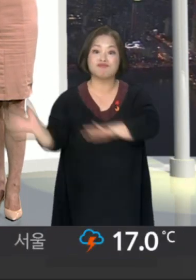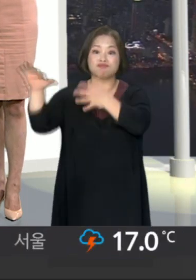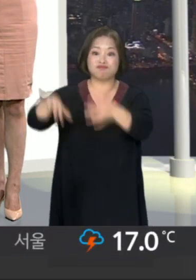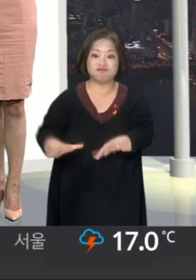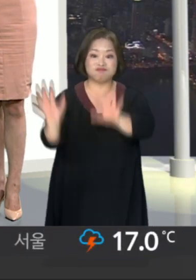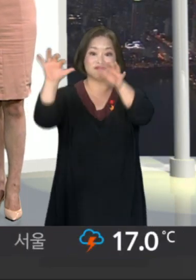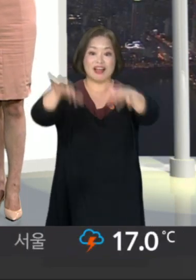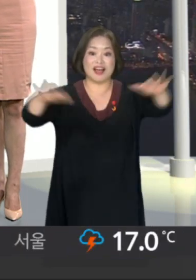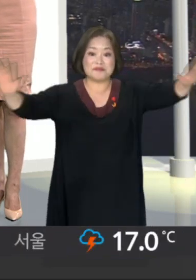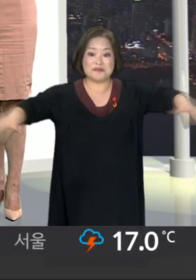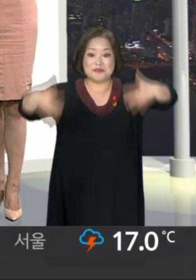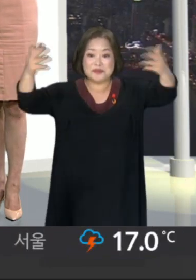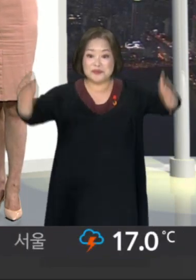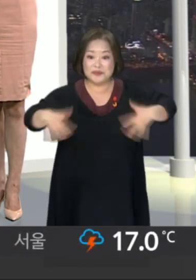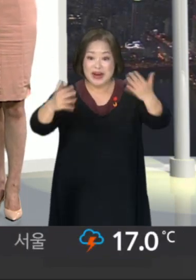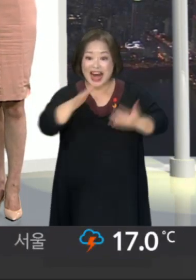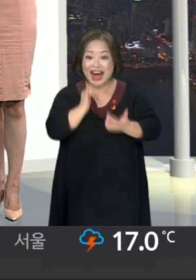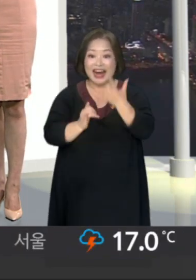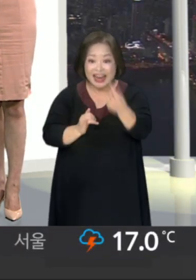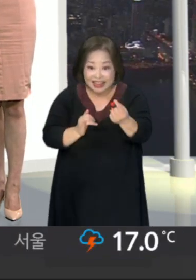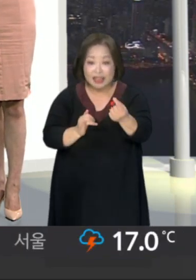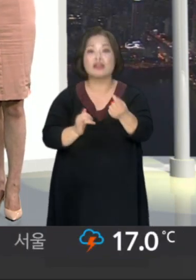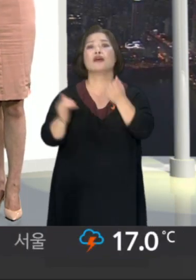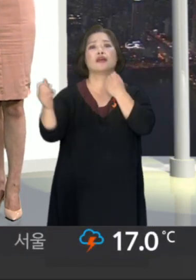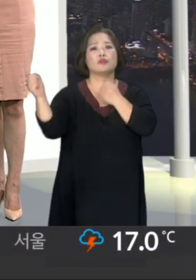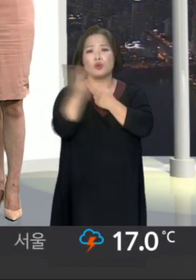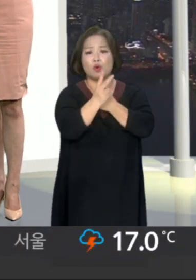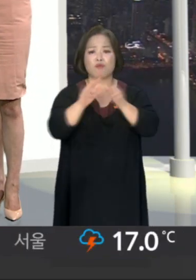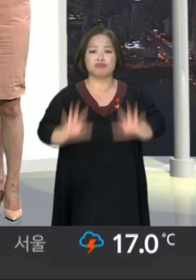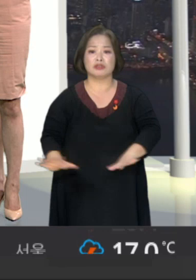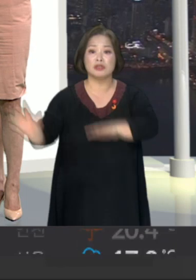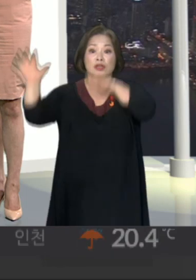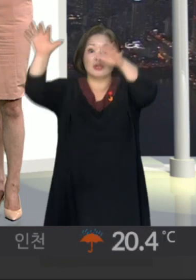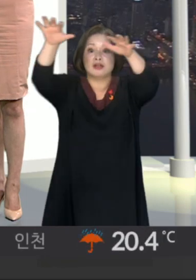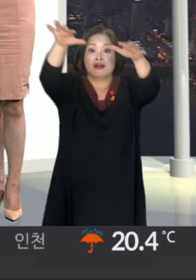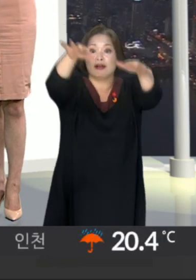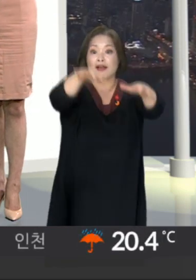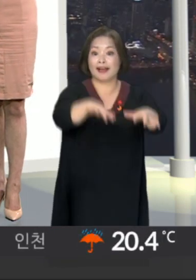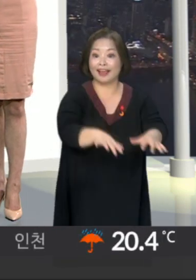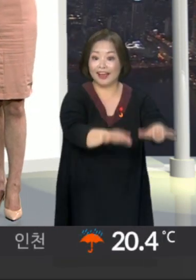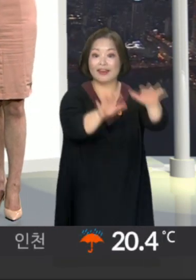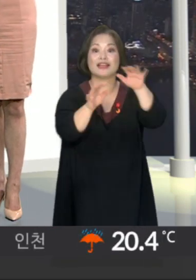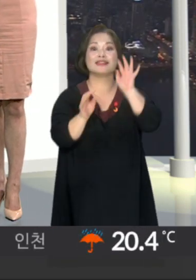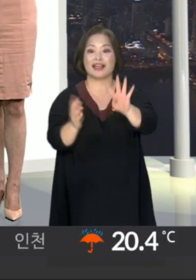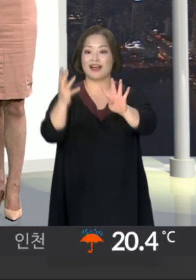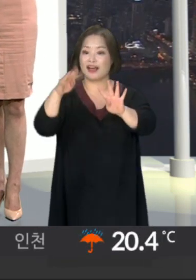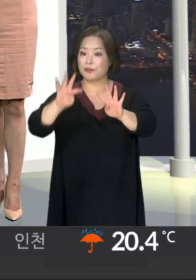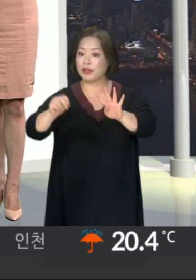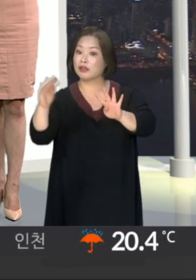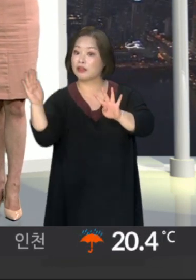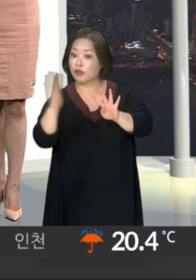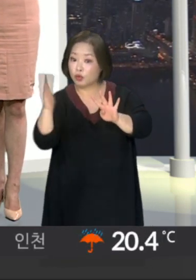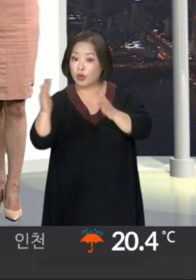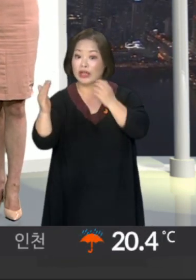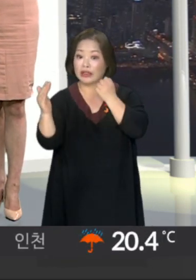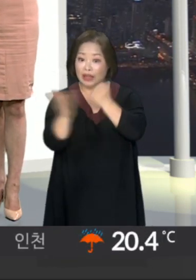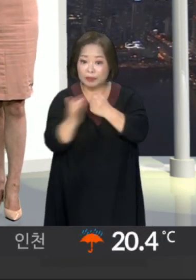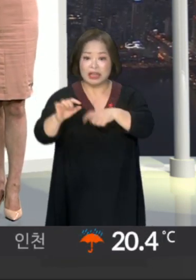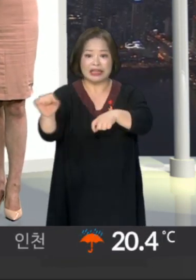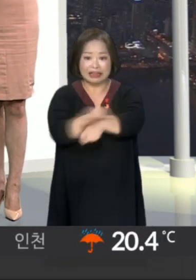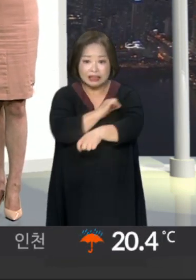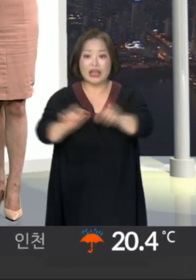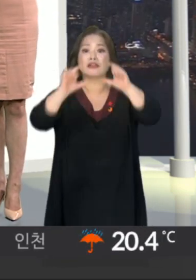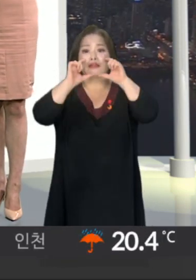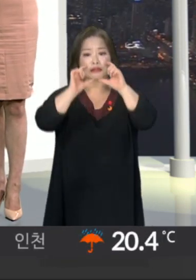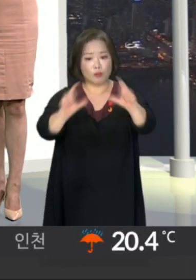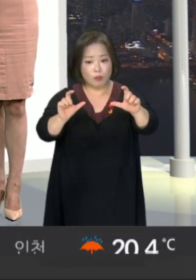안팎의 강풍이 불겠습니다. 그리고 해상에서는 대부분의 물결이 4m 안팎까지 거세게 일면서 풍랑특보가